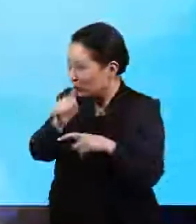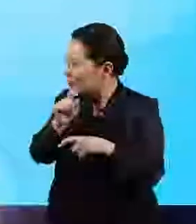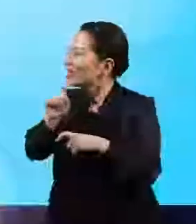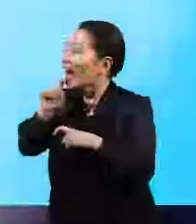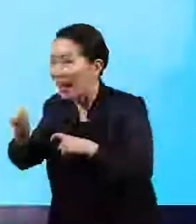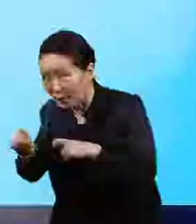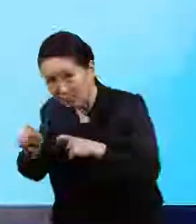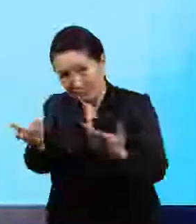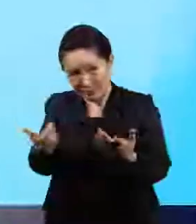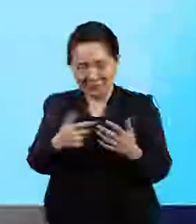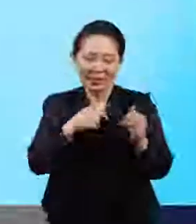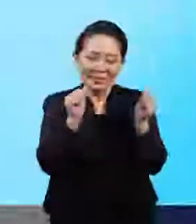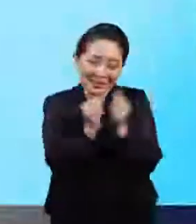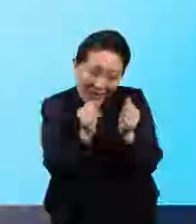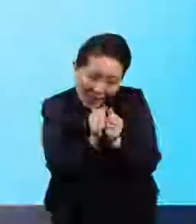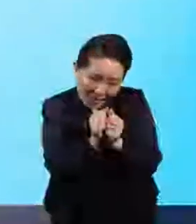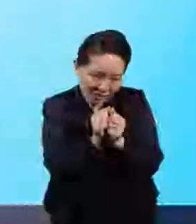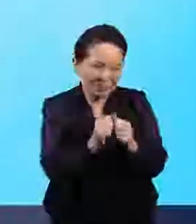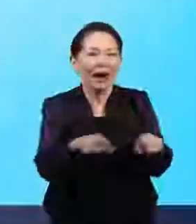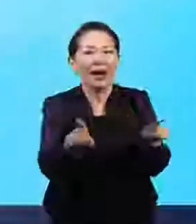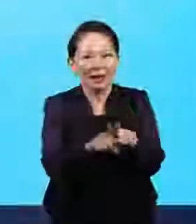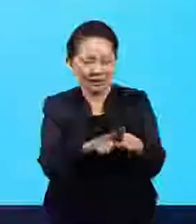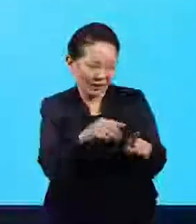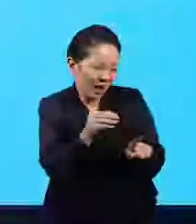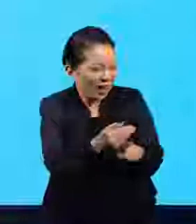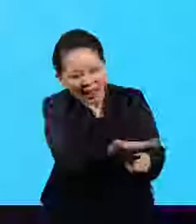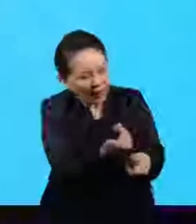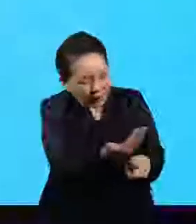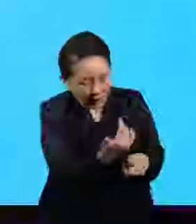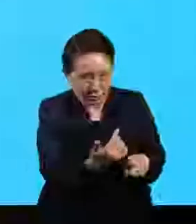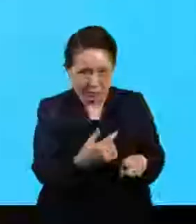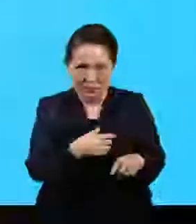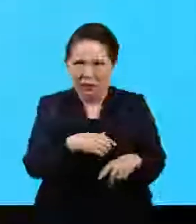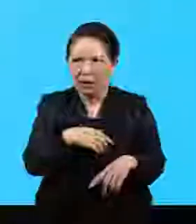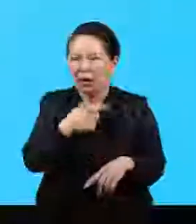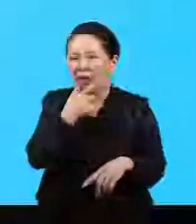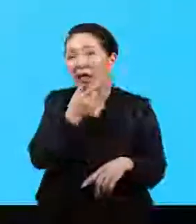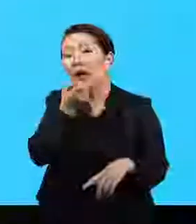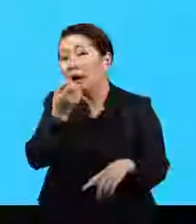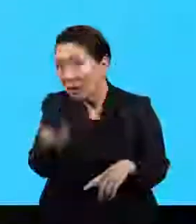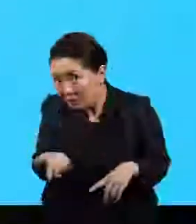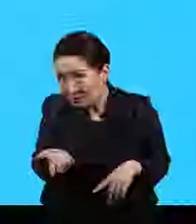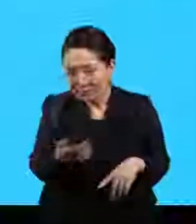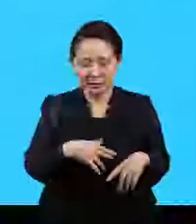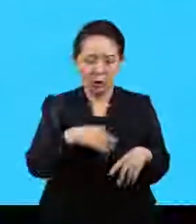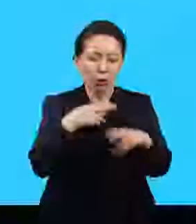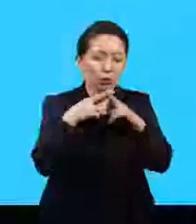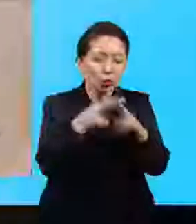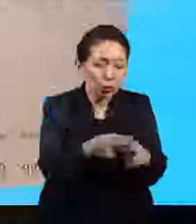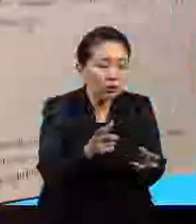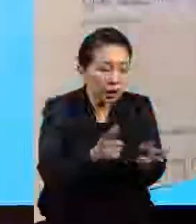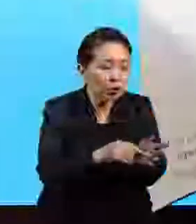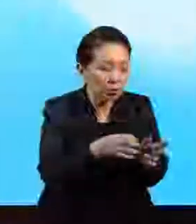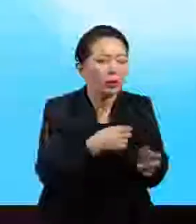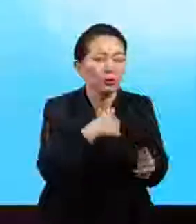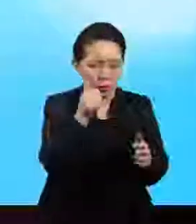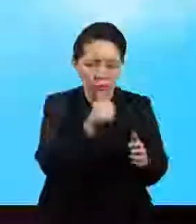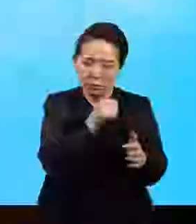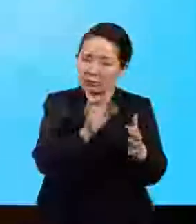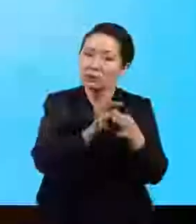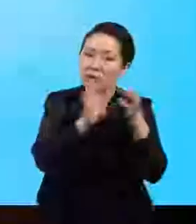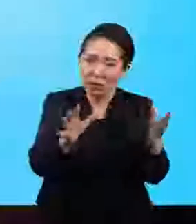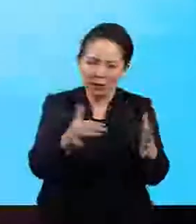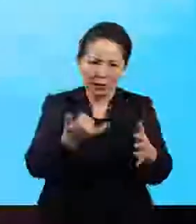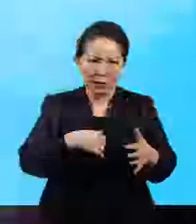хэлдэг, найзууд юм чин заавал найзуудтай хэлгээ шаардахаар аргагүйд хэлдэг, тусалцаа хэрэгтэй үед, эсвэл элен